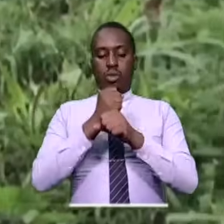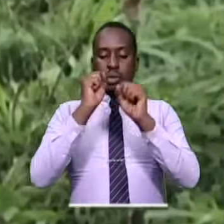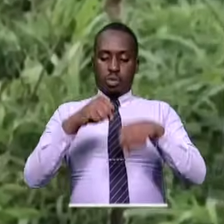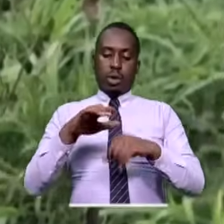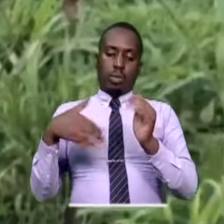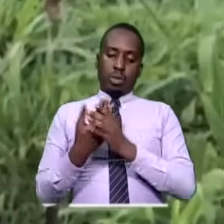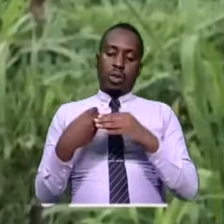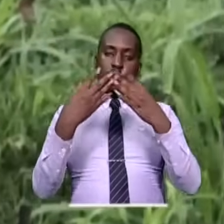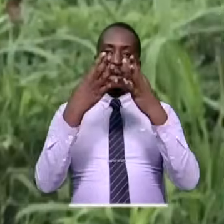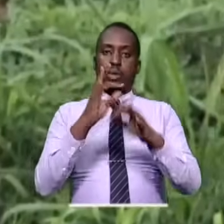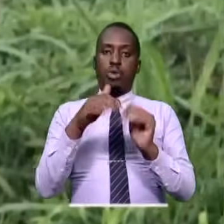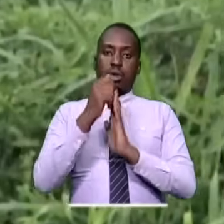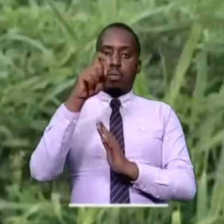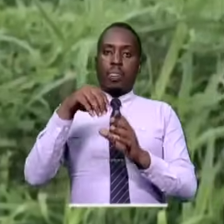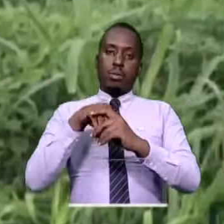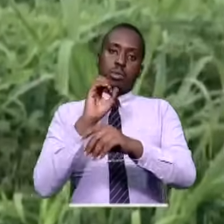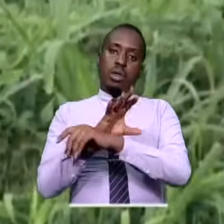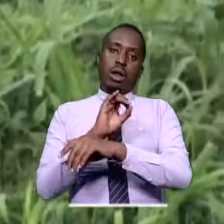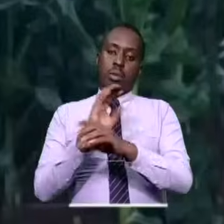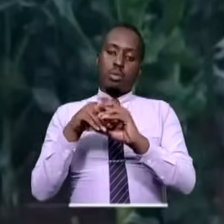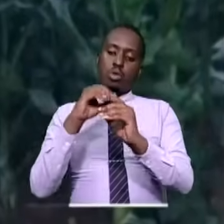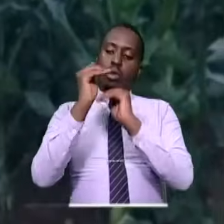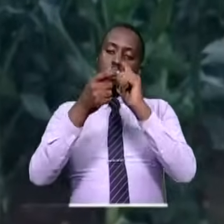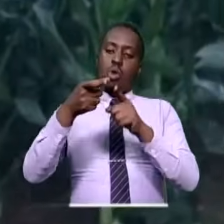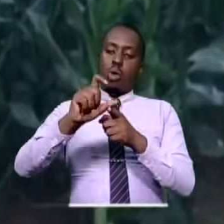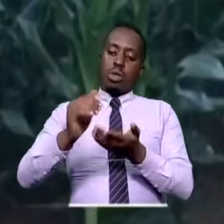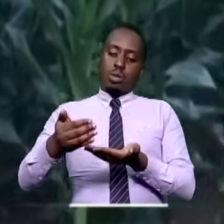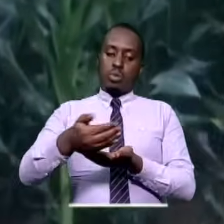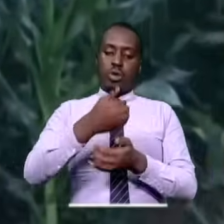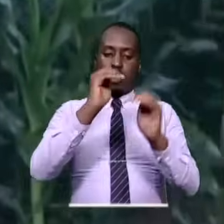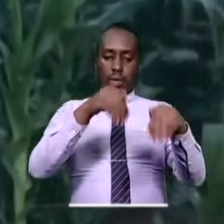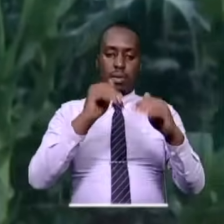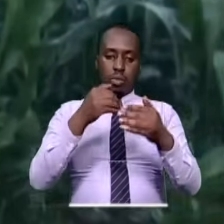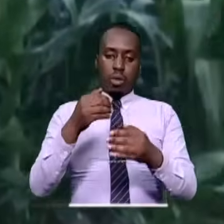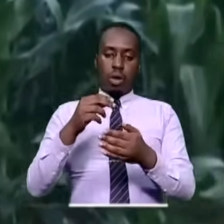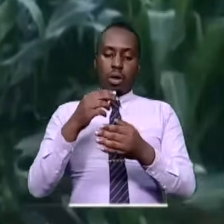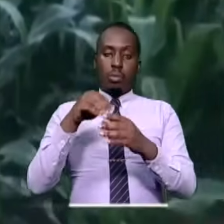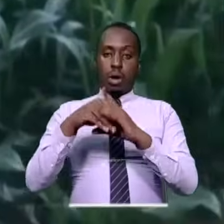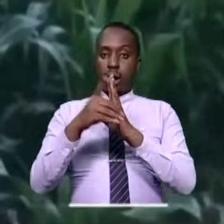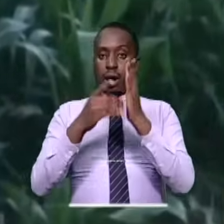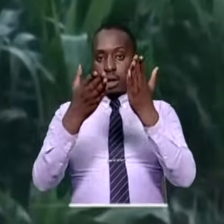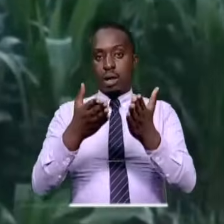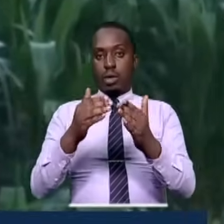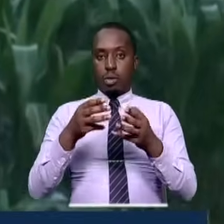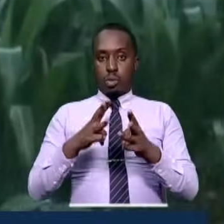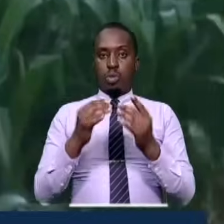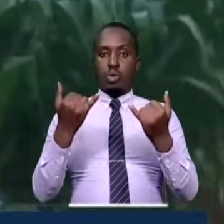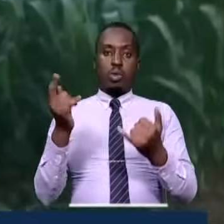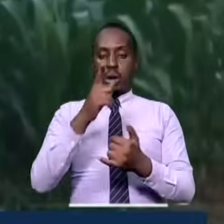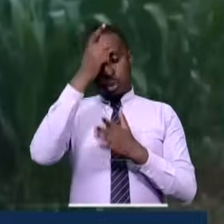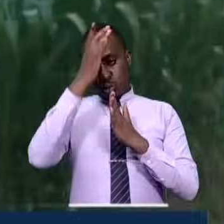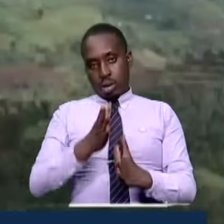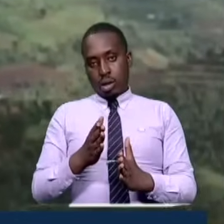ikabegereza ibikenewe birimo n'ubujyanama mu rwego rwo kongera umusaruro w'ibihingwa bihingwa muri aka karere ku buryo ngo kuri ubu nta